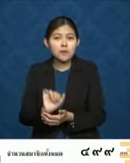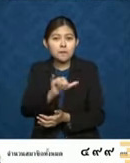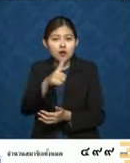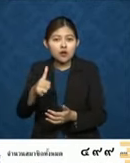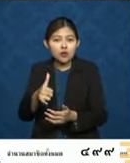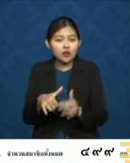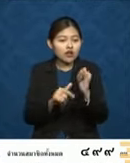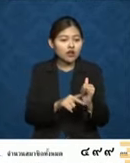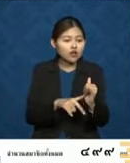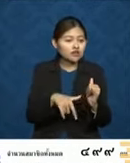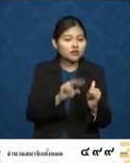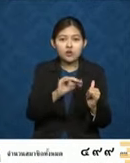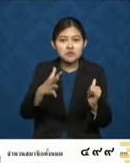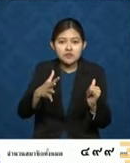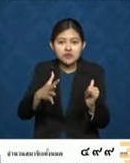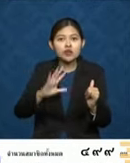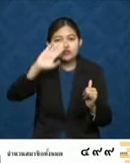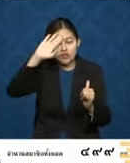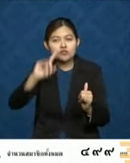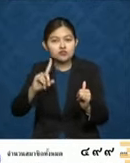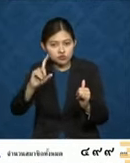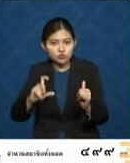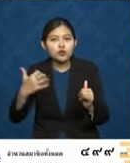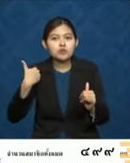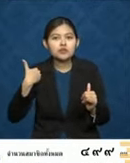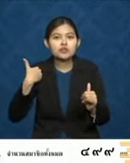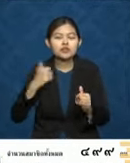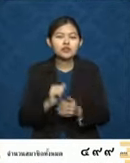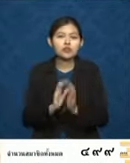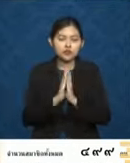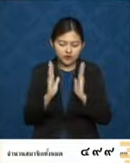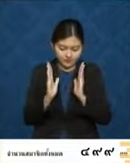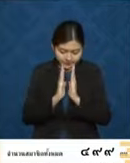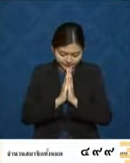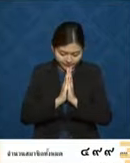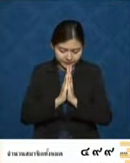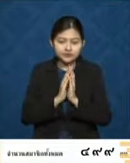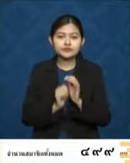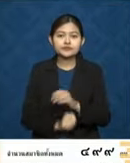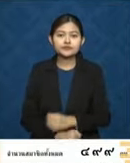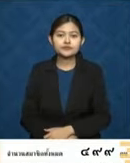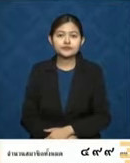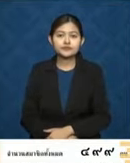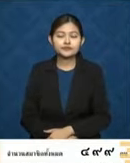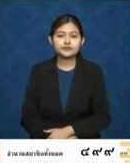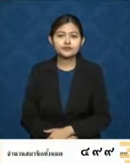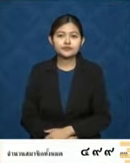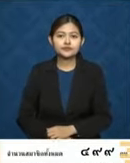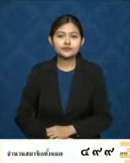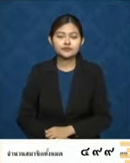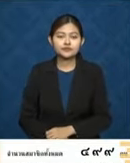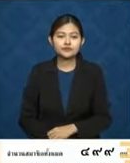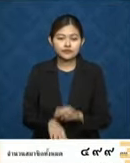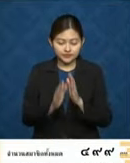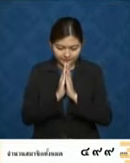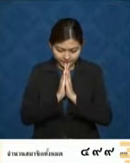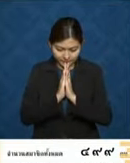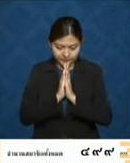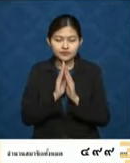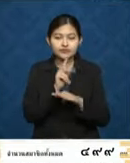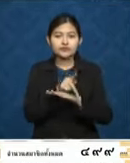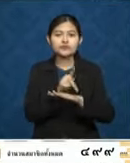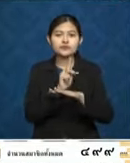เสียชีวิตเลยนะครับท่านประธานครับครับขอบคุณท่าประธานครับขอบคุณครับเชิญท่านวิวัฒติชวนิชครับครับกราบเรียนท่านประธาน